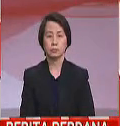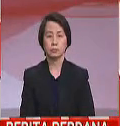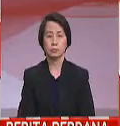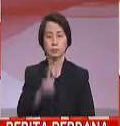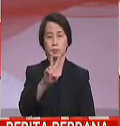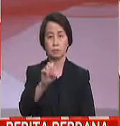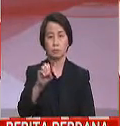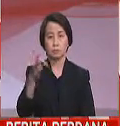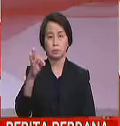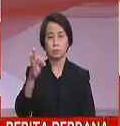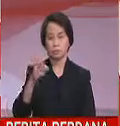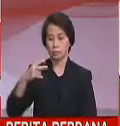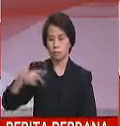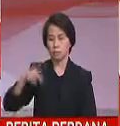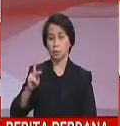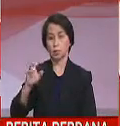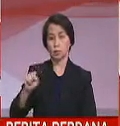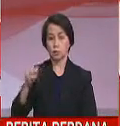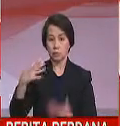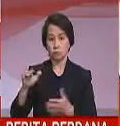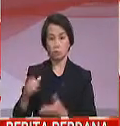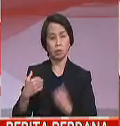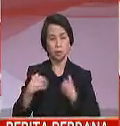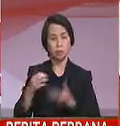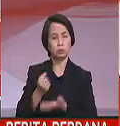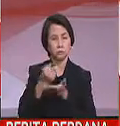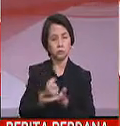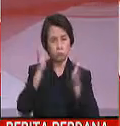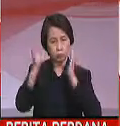Pada 2019, PKS telah menyumbang sebanyak